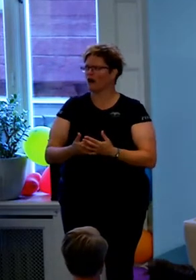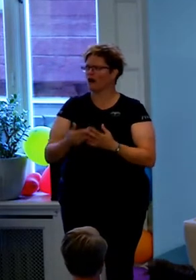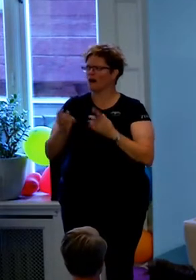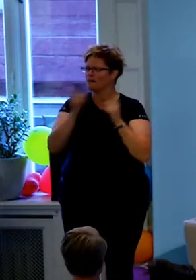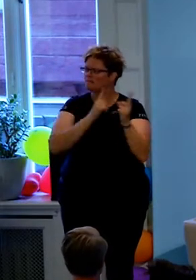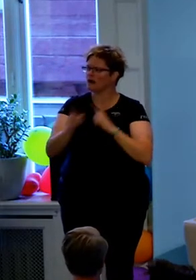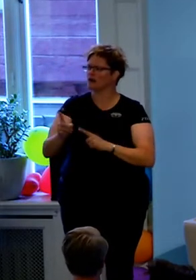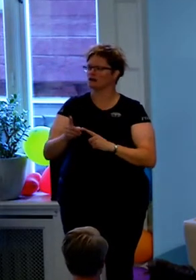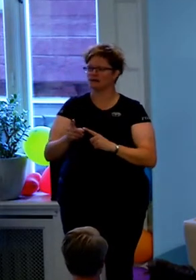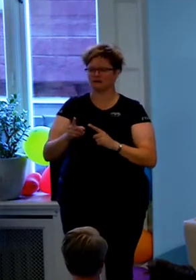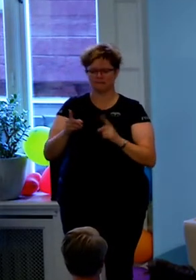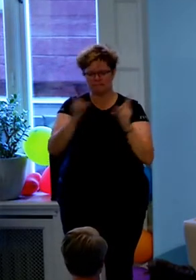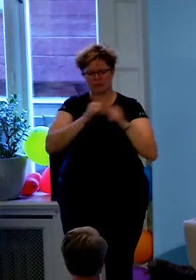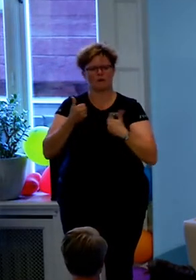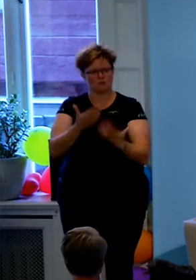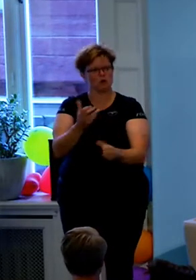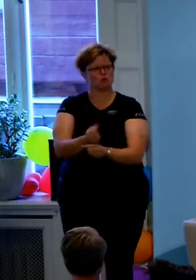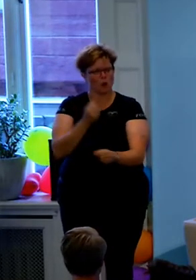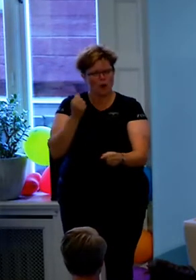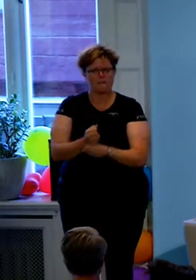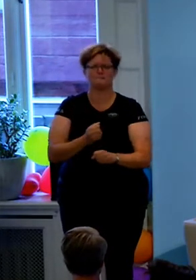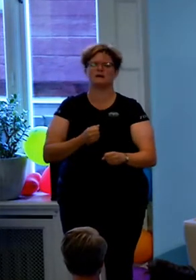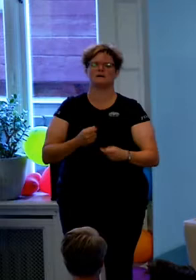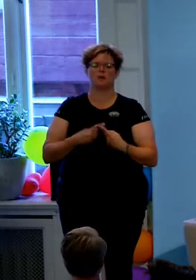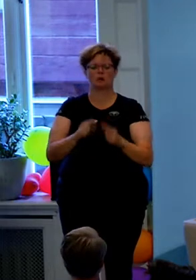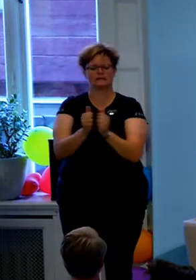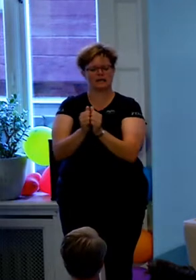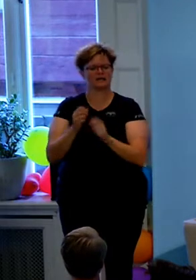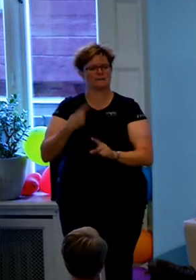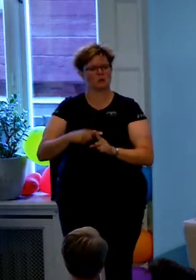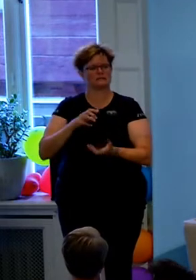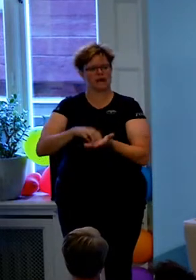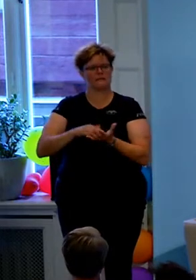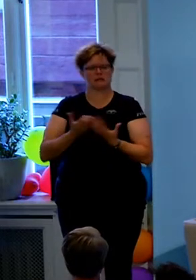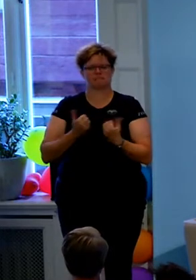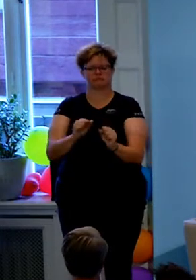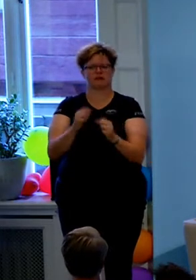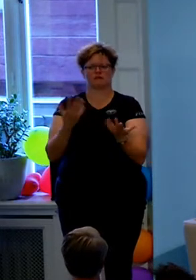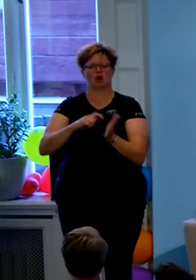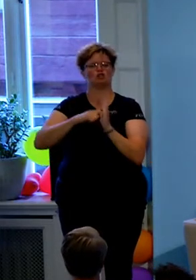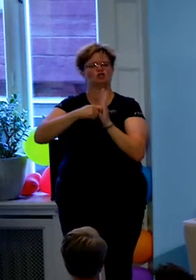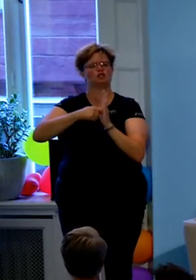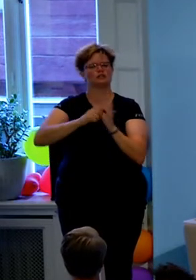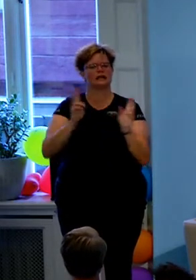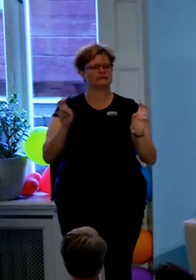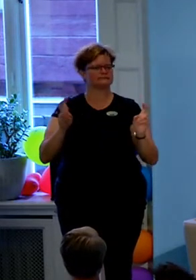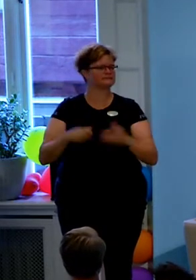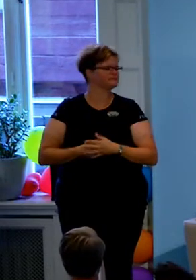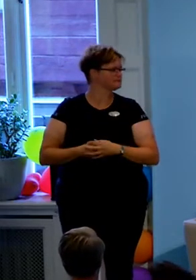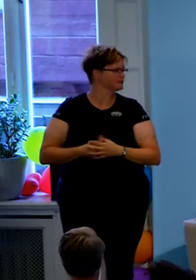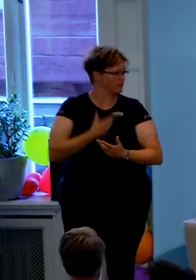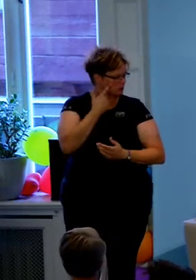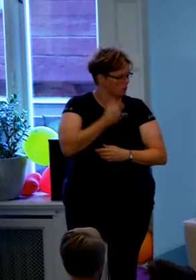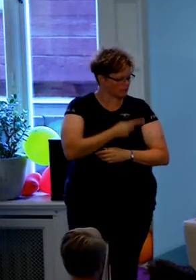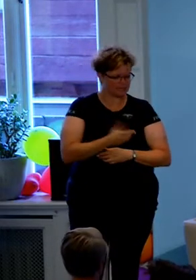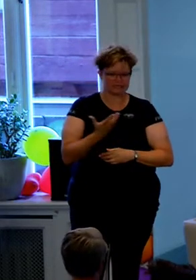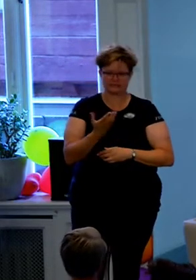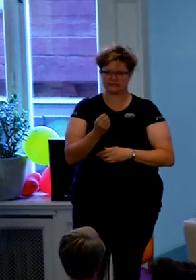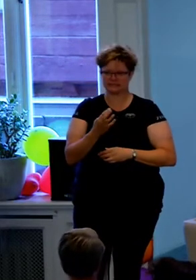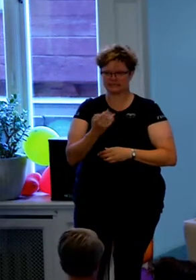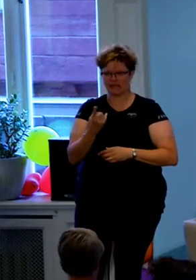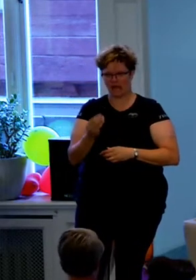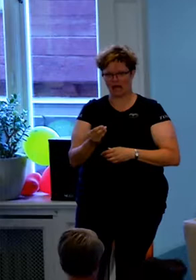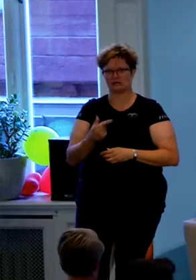människor med arbete, med jobb på olika sätt och hålla igång samhället? Vad kommer vara nyckeln? Vad tror ni? Jag tror att